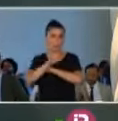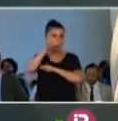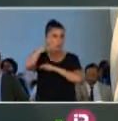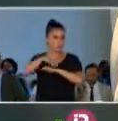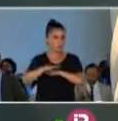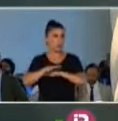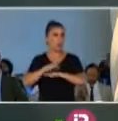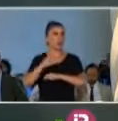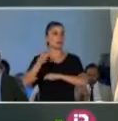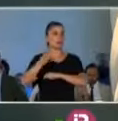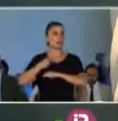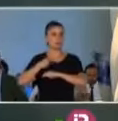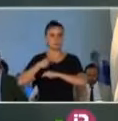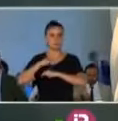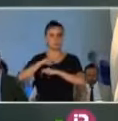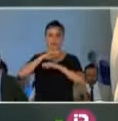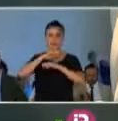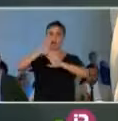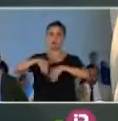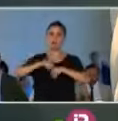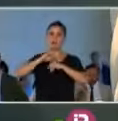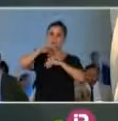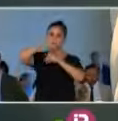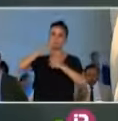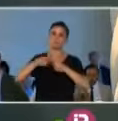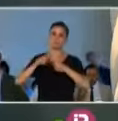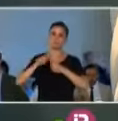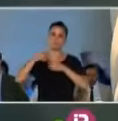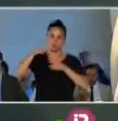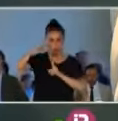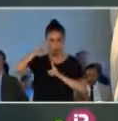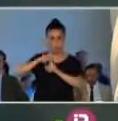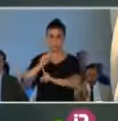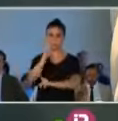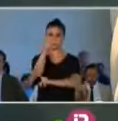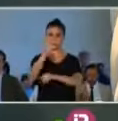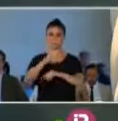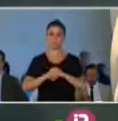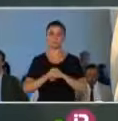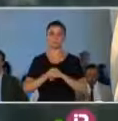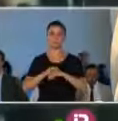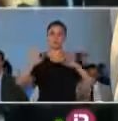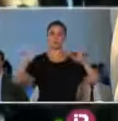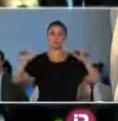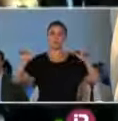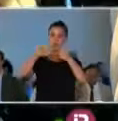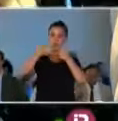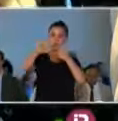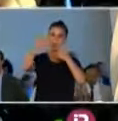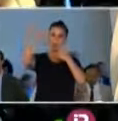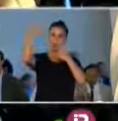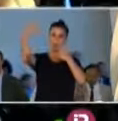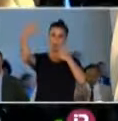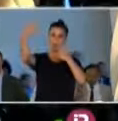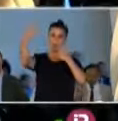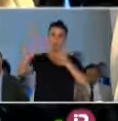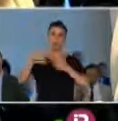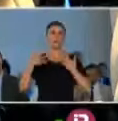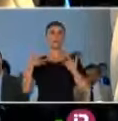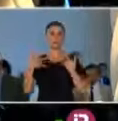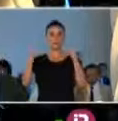que siguin aquestes les que fitin la ruta dels nous destins. Volada llarga i poques